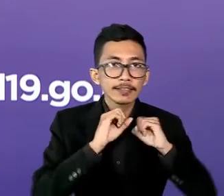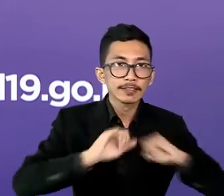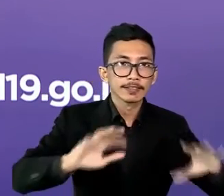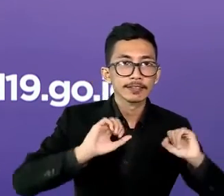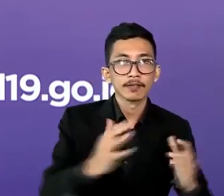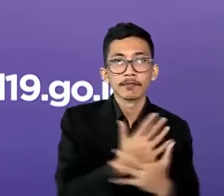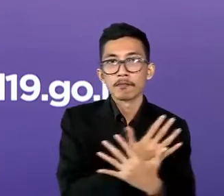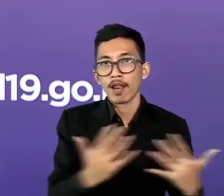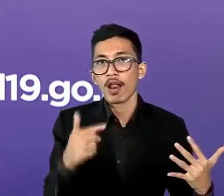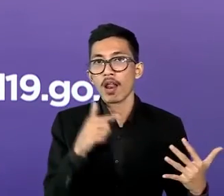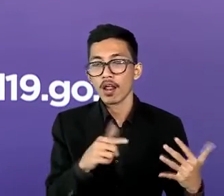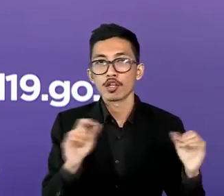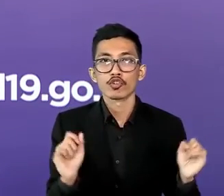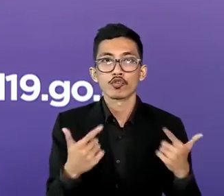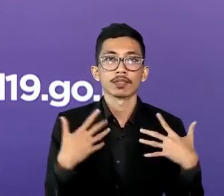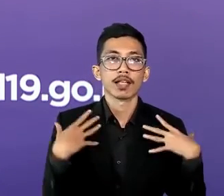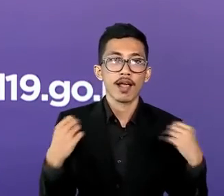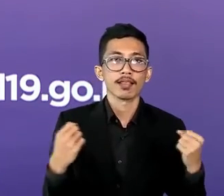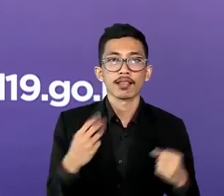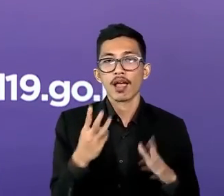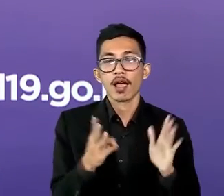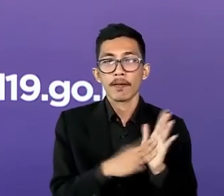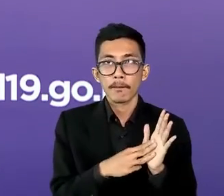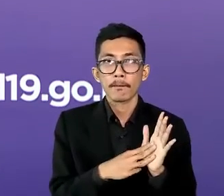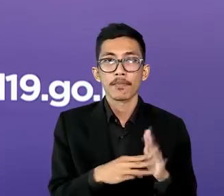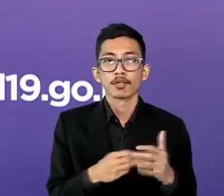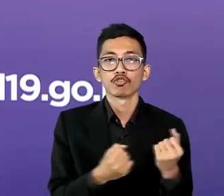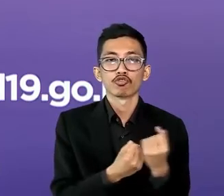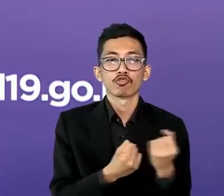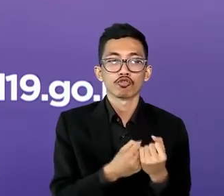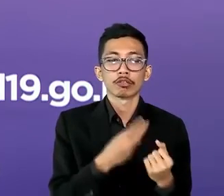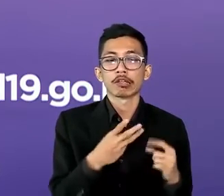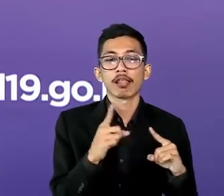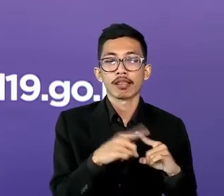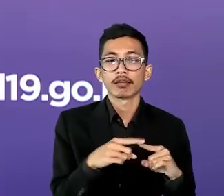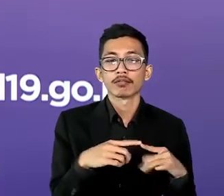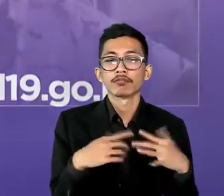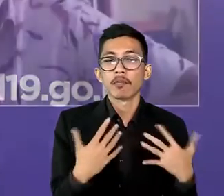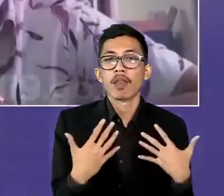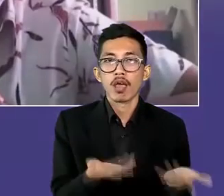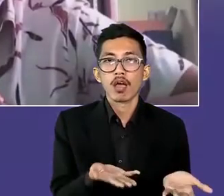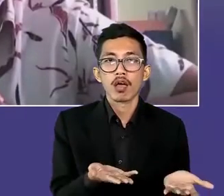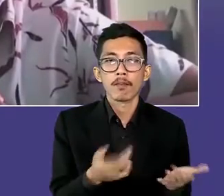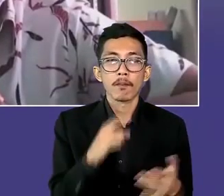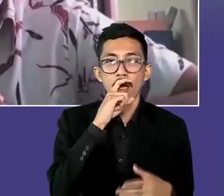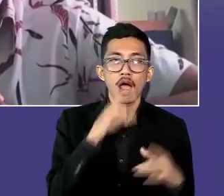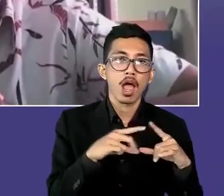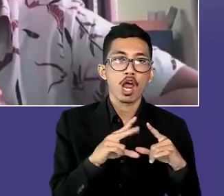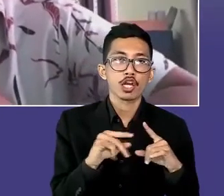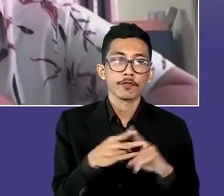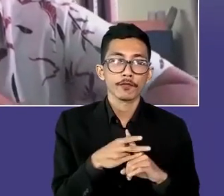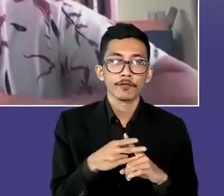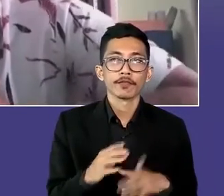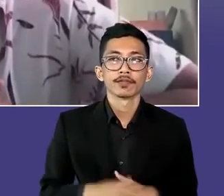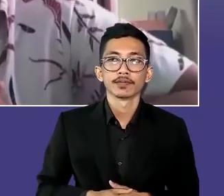terus konsisten hidup sehat dengan 3M dan juga mendukung 3T. Kira-kira apa yang dilakukan, Pak Arief?